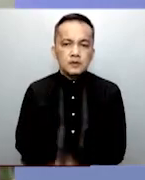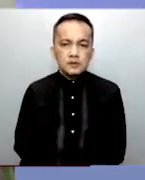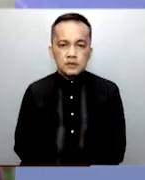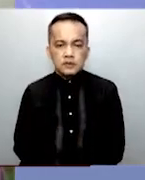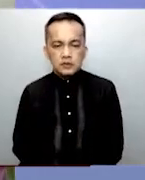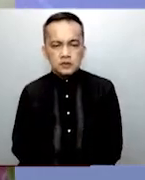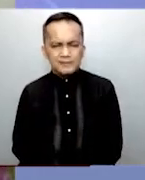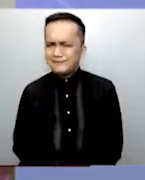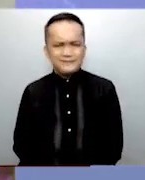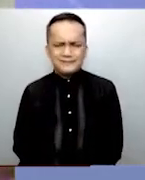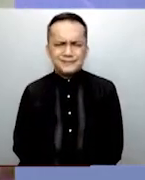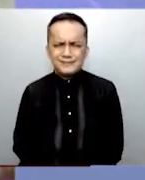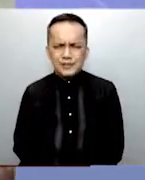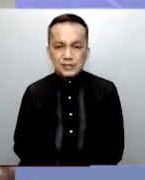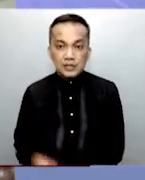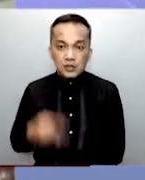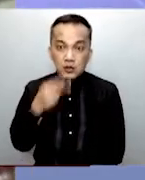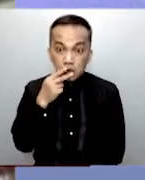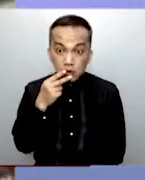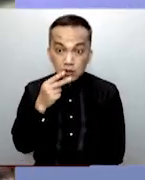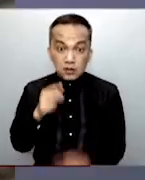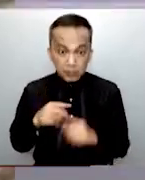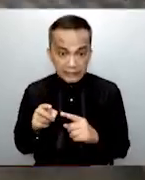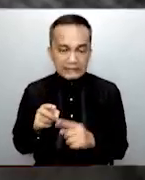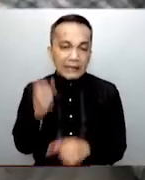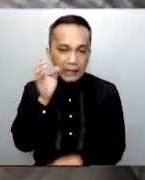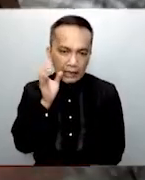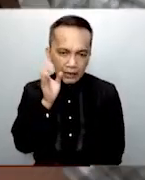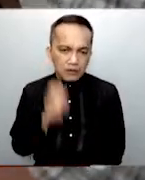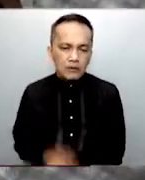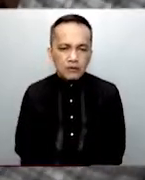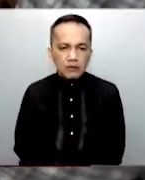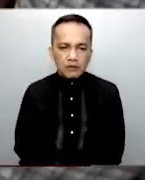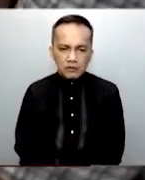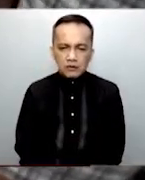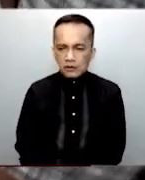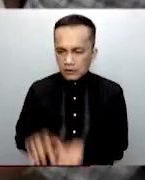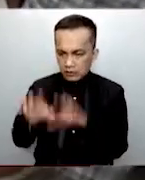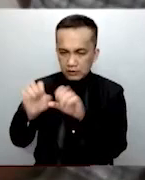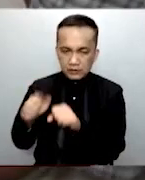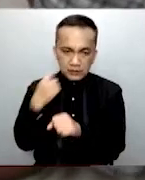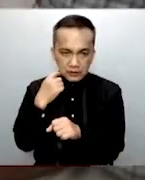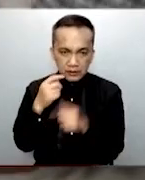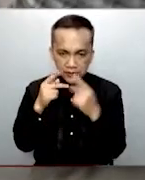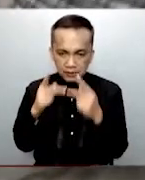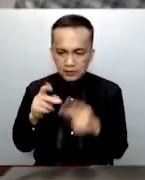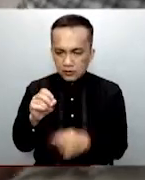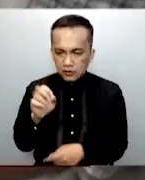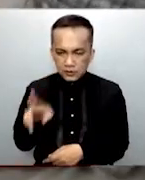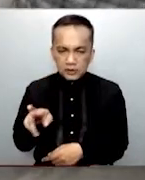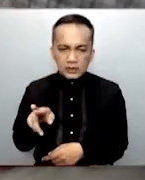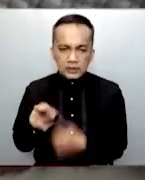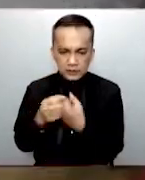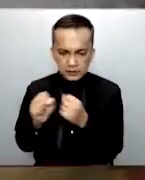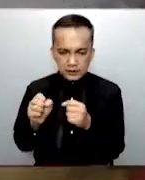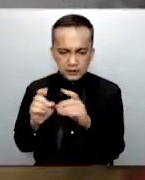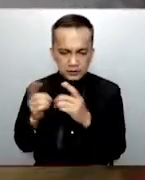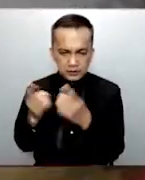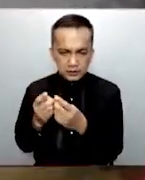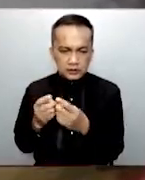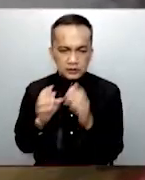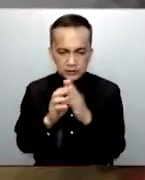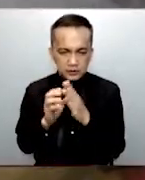yan tunay na yosi, kundi candy. Kinumpiska kanina ng Public Order and Safety Division ng Lunsod ang aabot